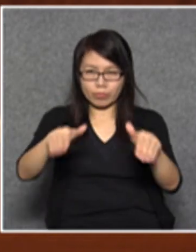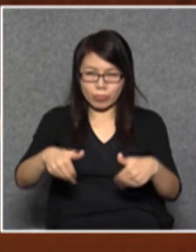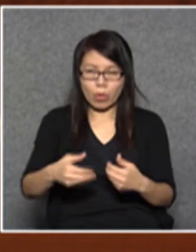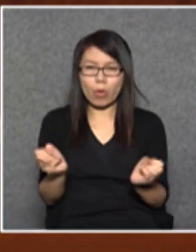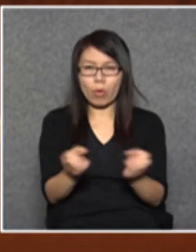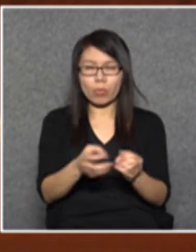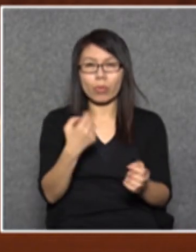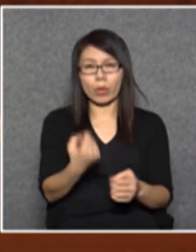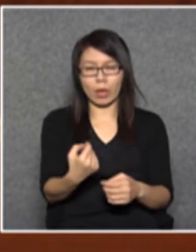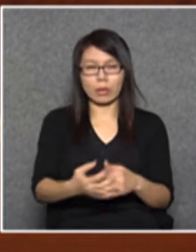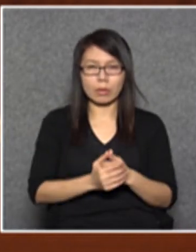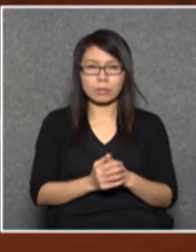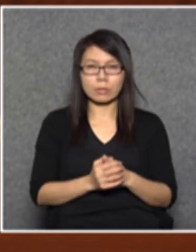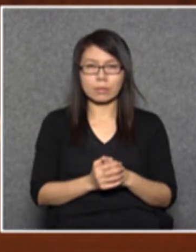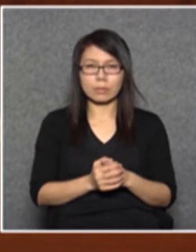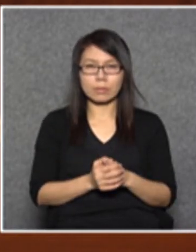單的。